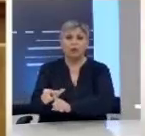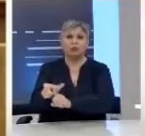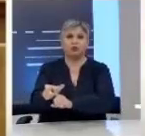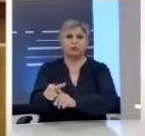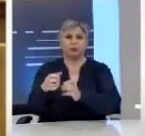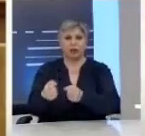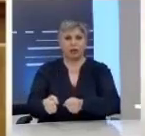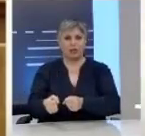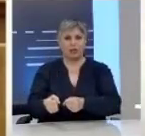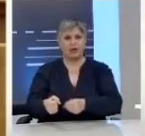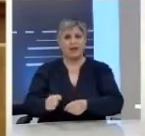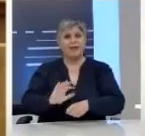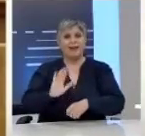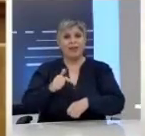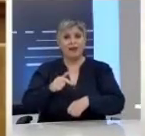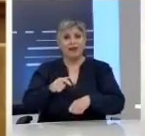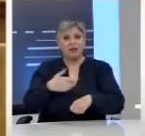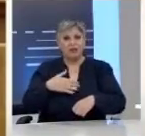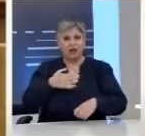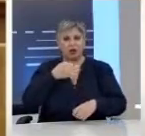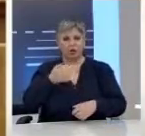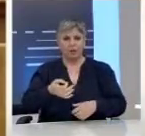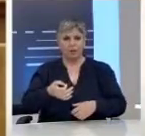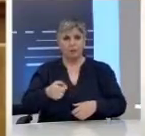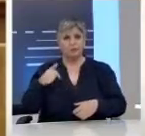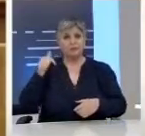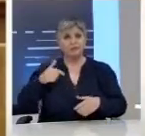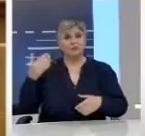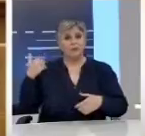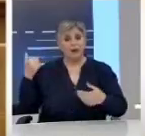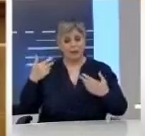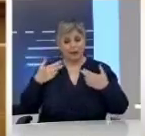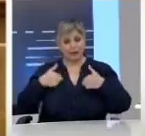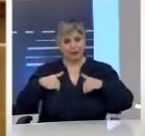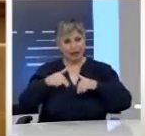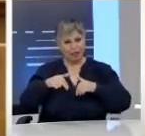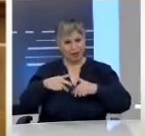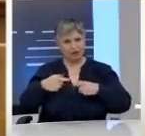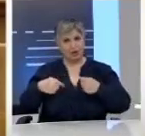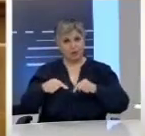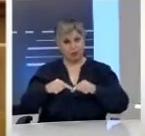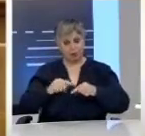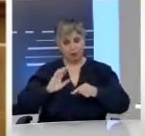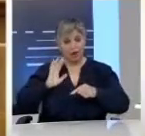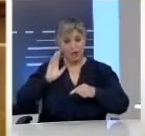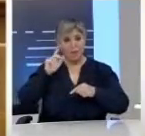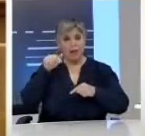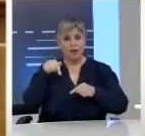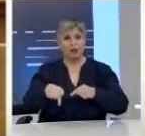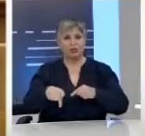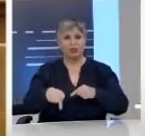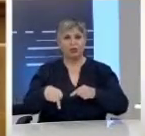τελευταία συνεδρίαση της Επιτροπής μέχρι την Ολομέλεια η Νέα Δημοκρατία είχε τη φαϊνή